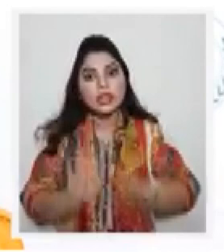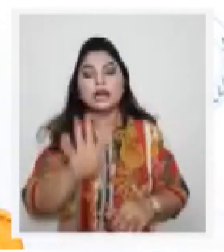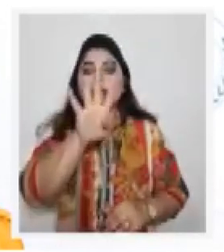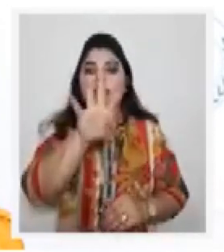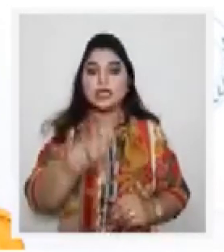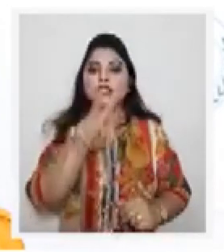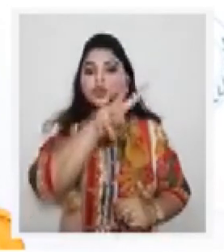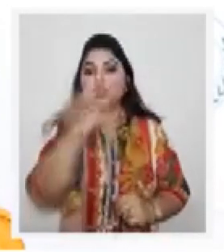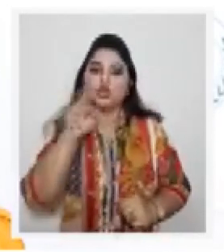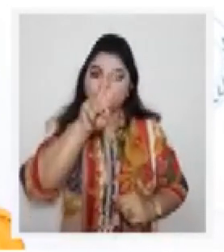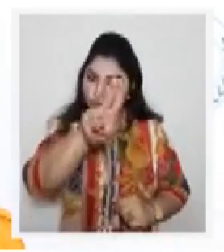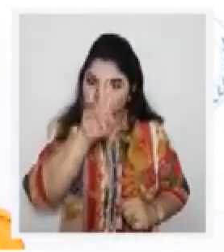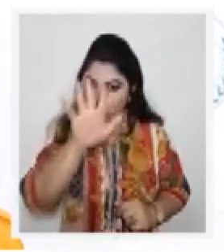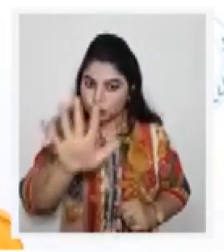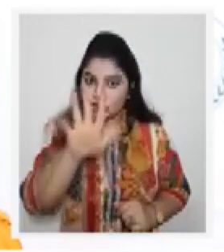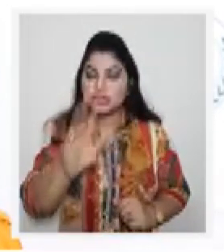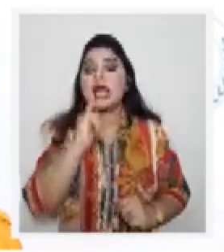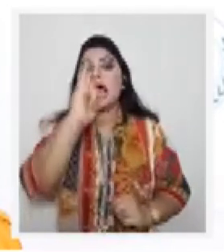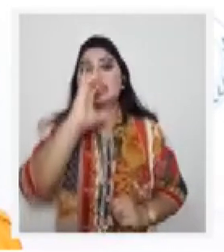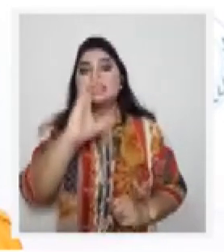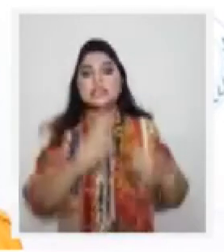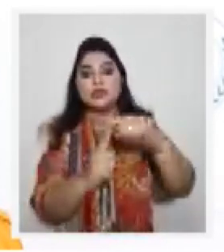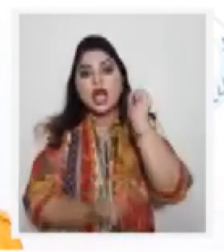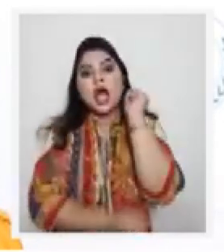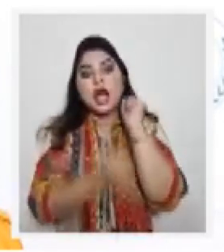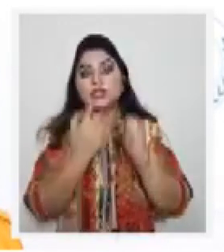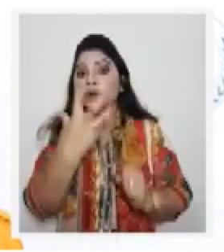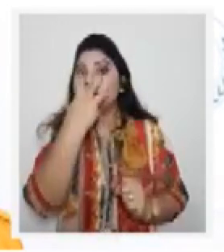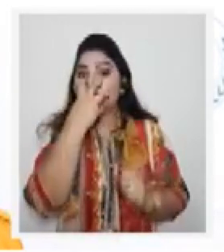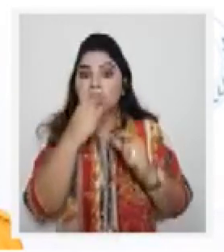11,445টি। সারা দেশে জেনারেল বেডে ভর্তিকৃত রোগীর সংখ্যা